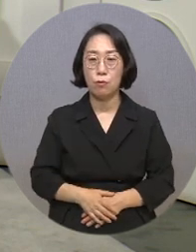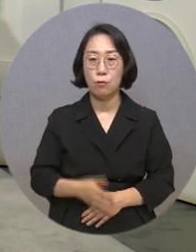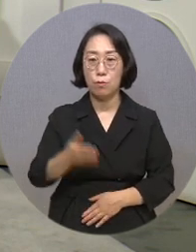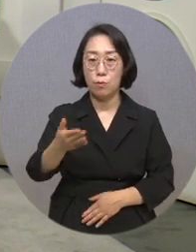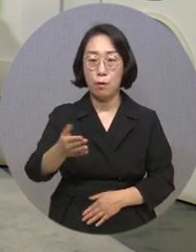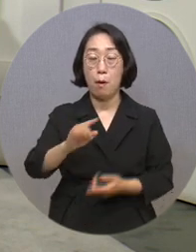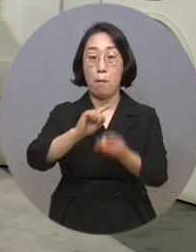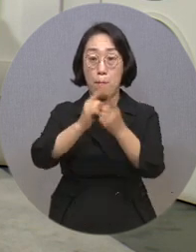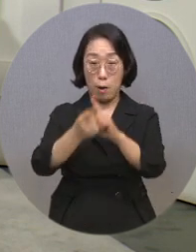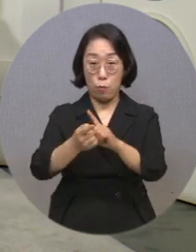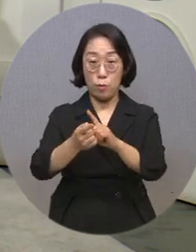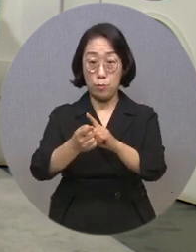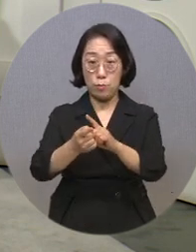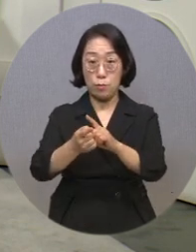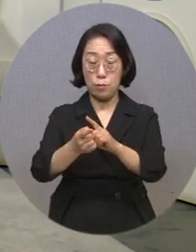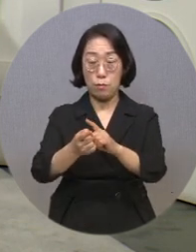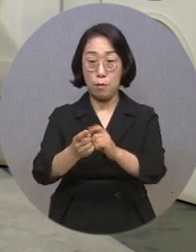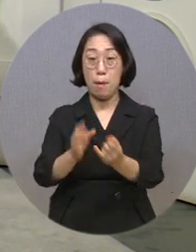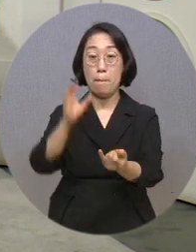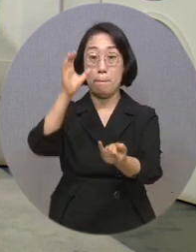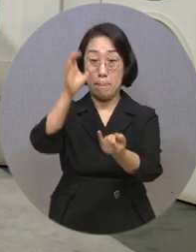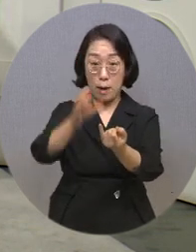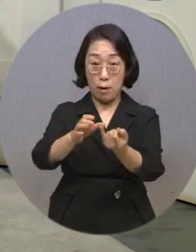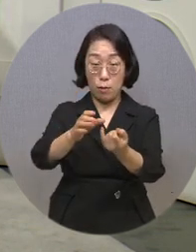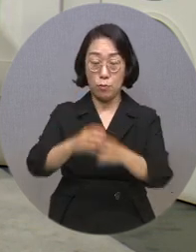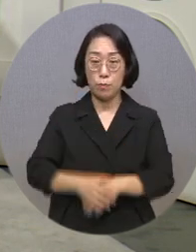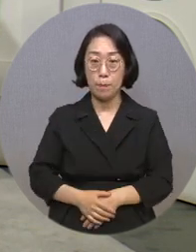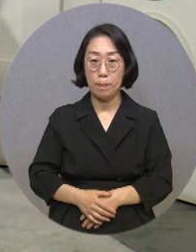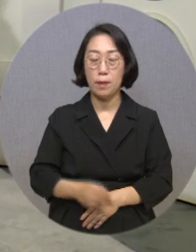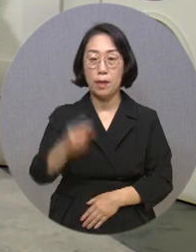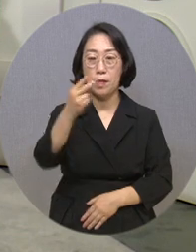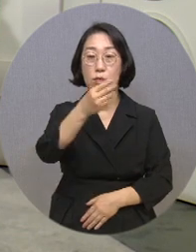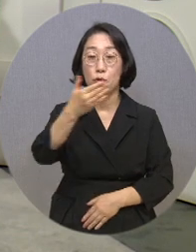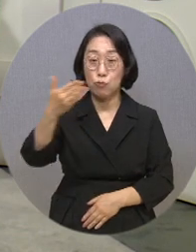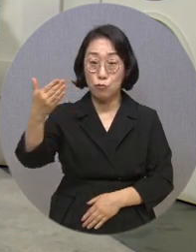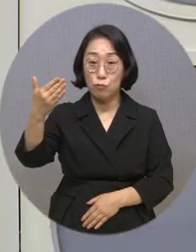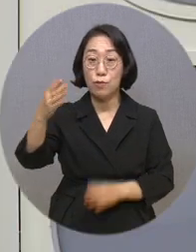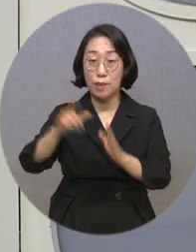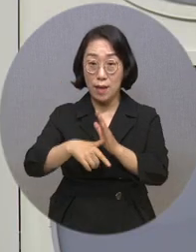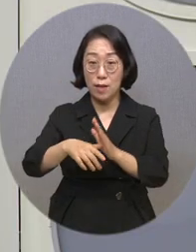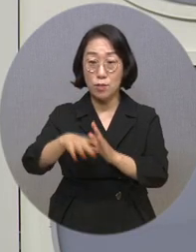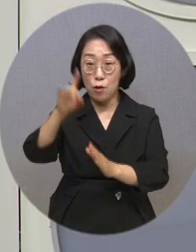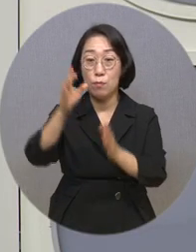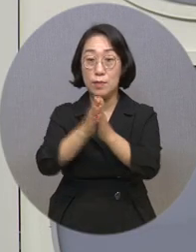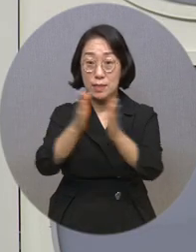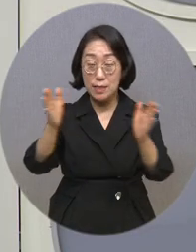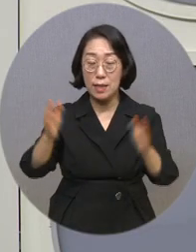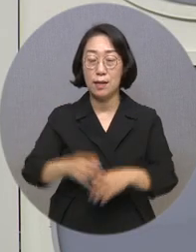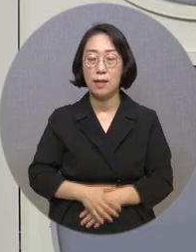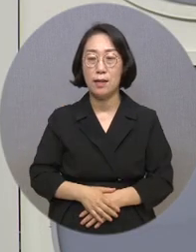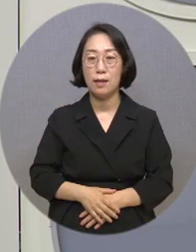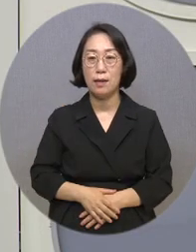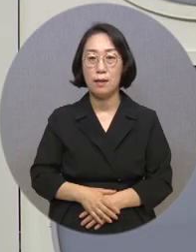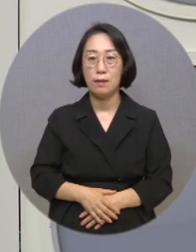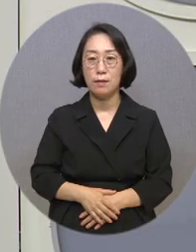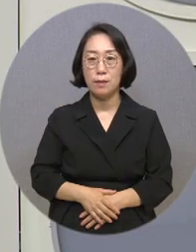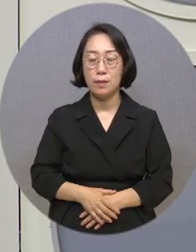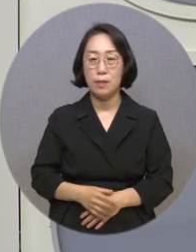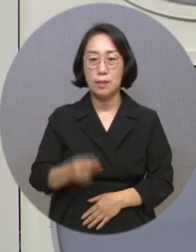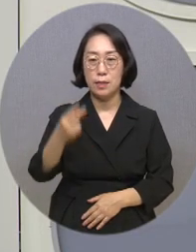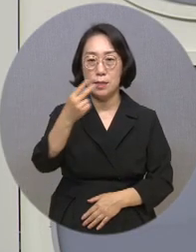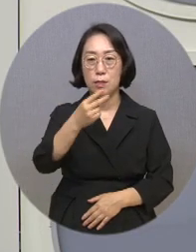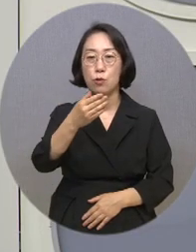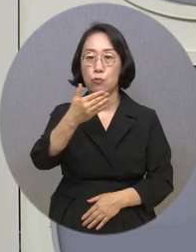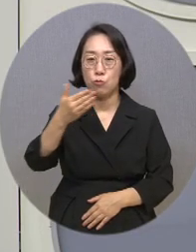가업을 이어받으셔서. 가업 이어받은 건 2009년이고 아. 2002년에 우리가 설립을 해가지고 운영하다가